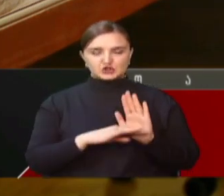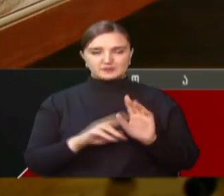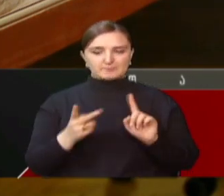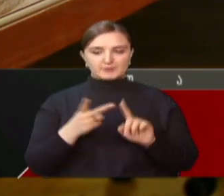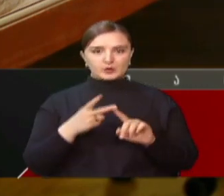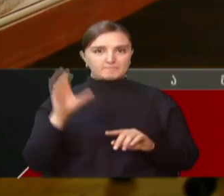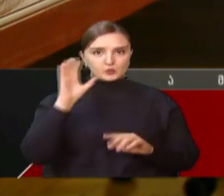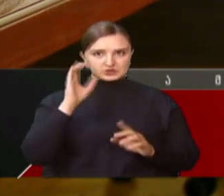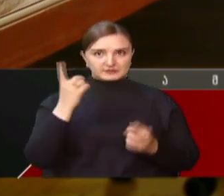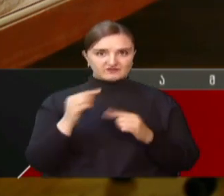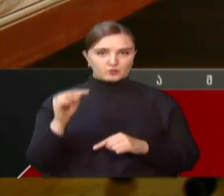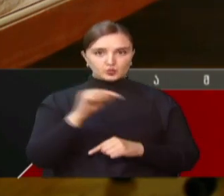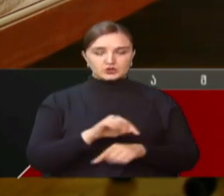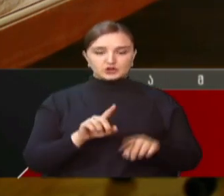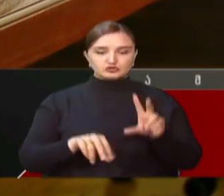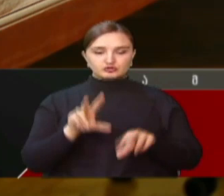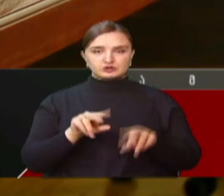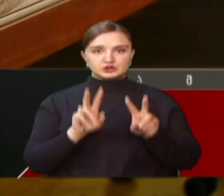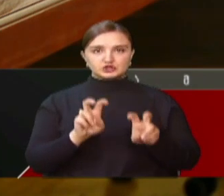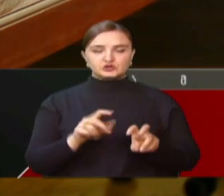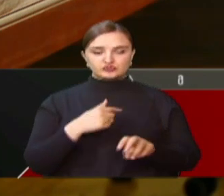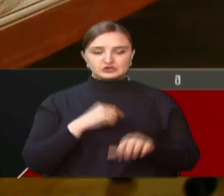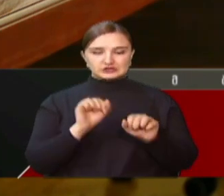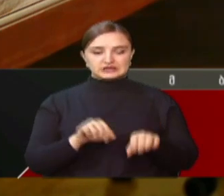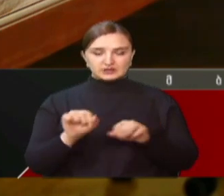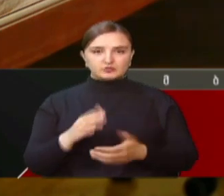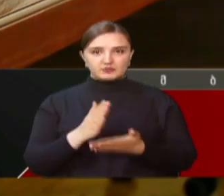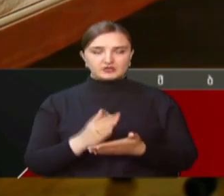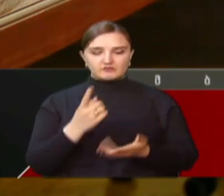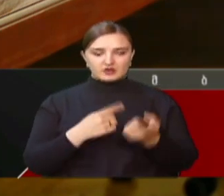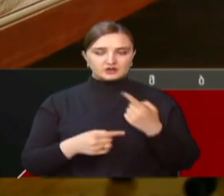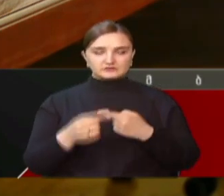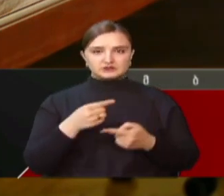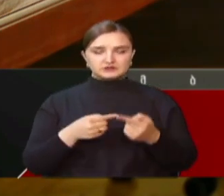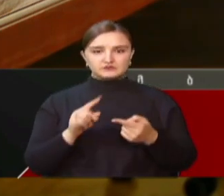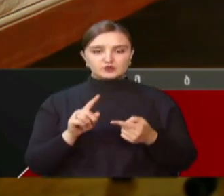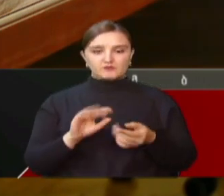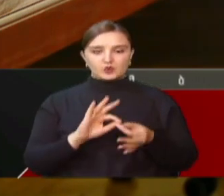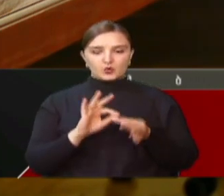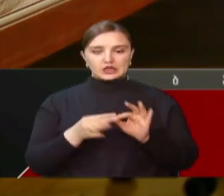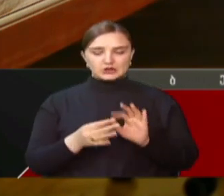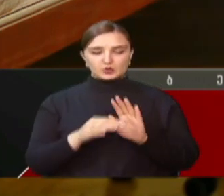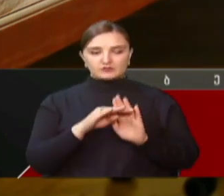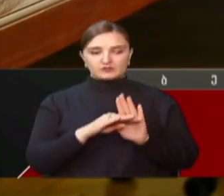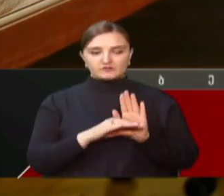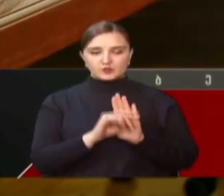მეორე მოსმენაზე. ეს ნიშნავს იმას, რომ ჩვენ შესაძლებლობა გვექნება გავიაროთ კონკრეტული